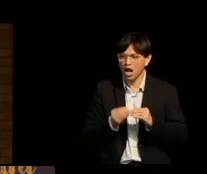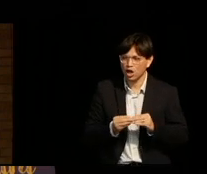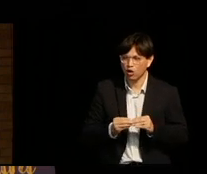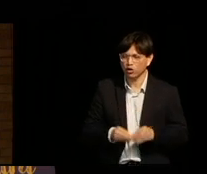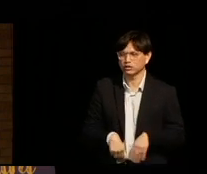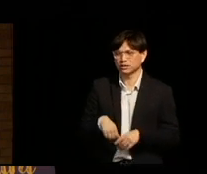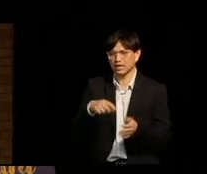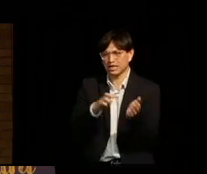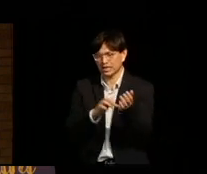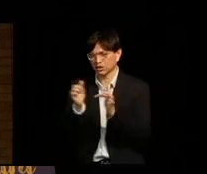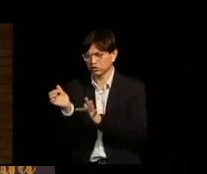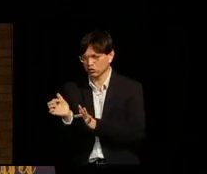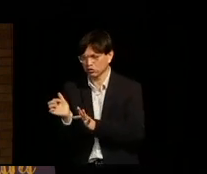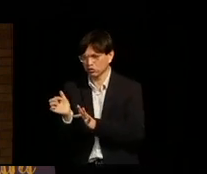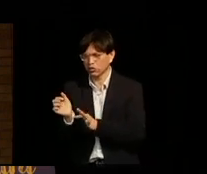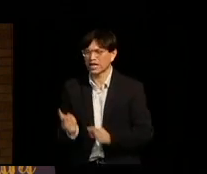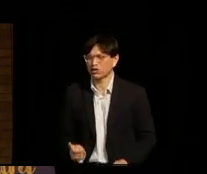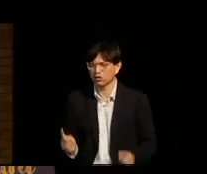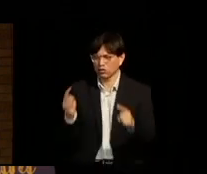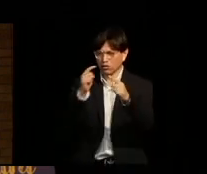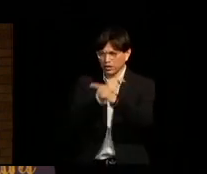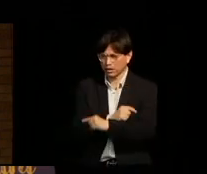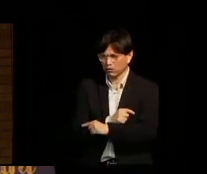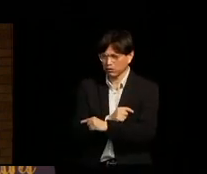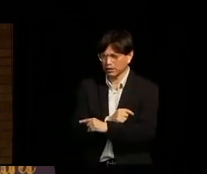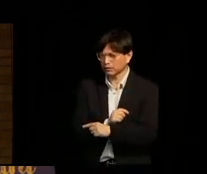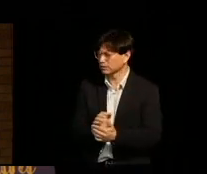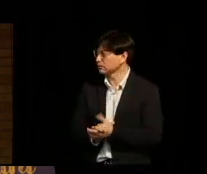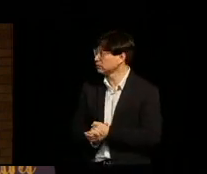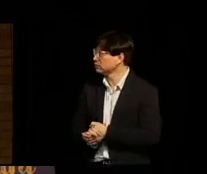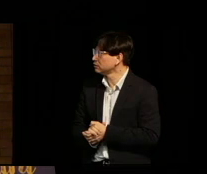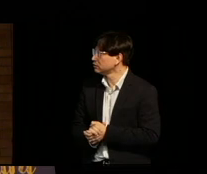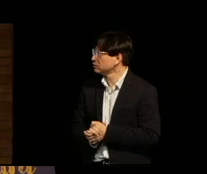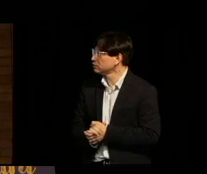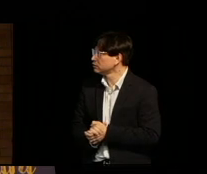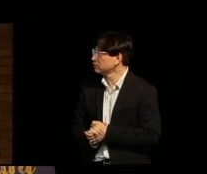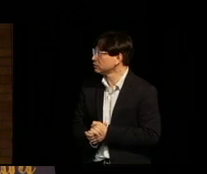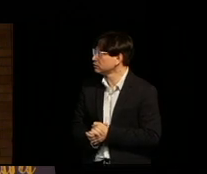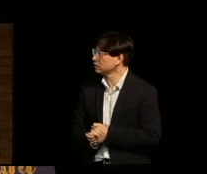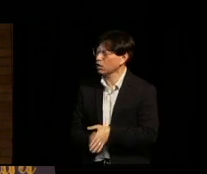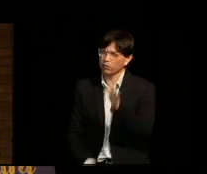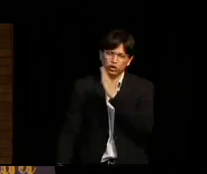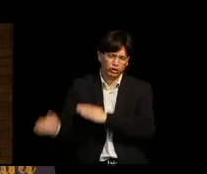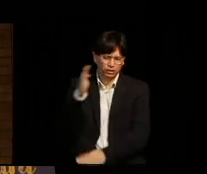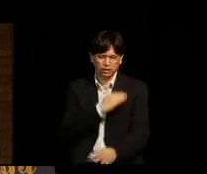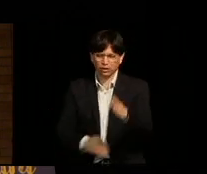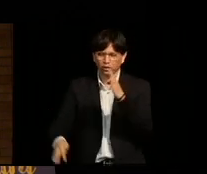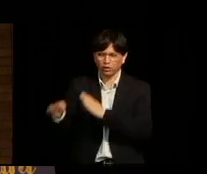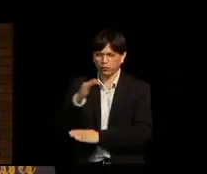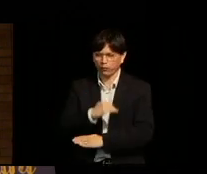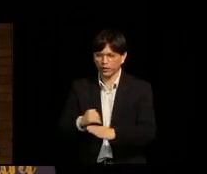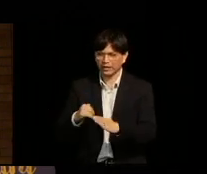è oppositiva per usare un termine che a volte si usa per le persone con disabilità nei confronti del